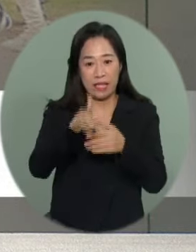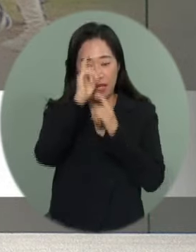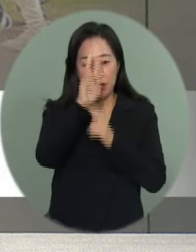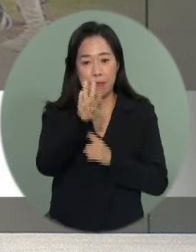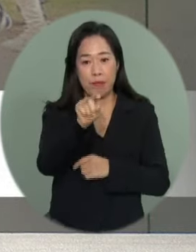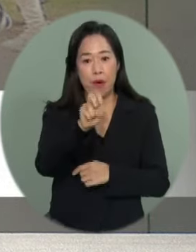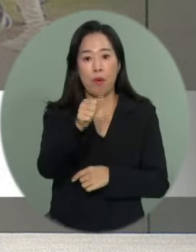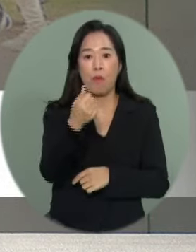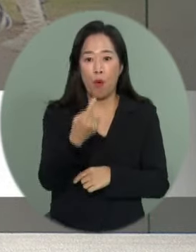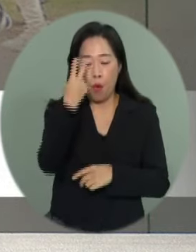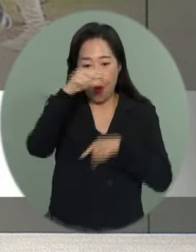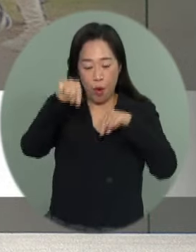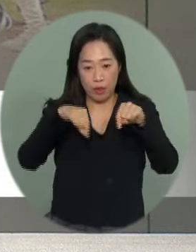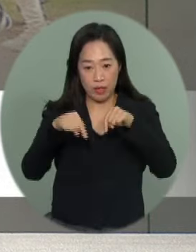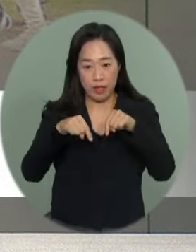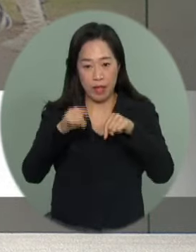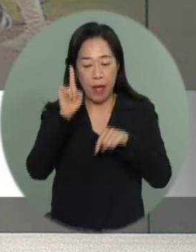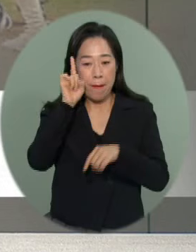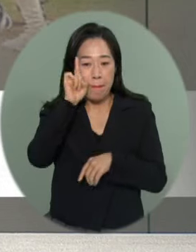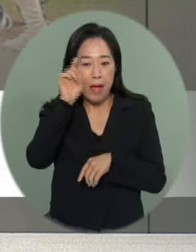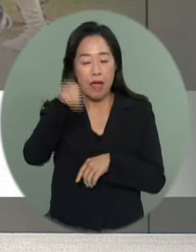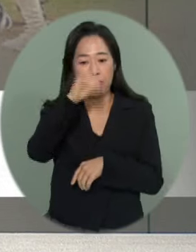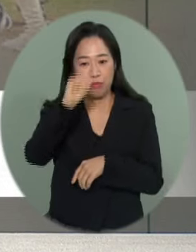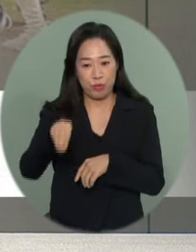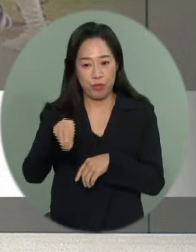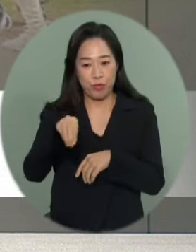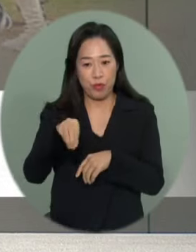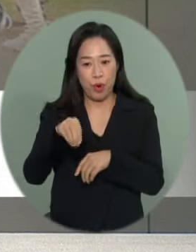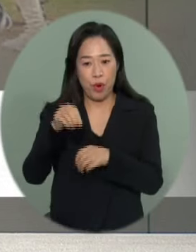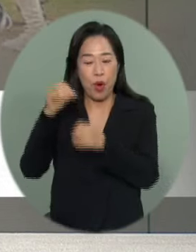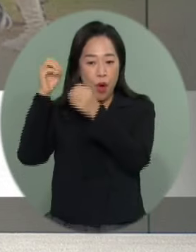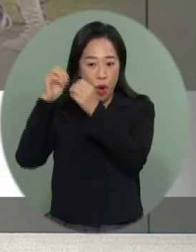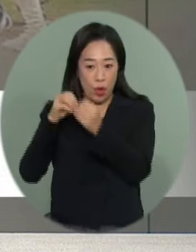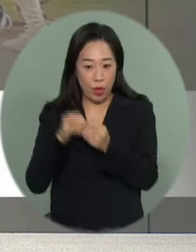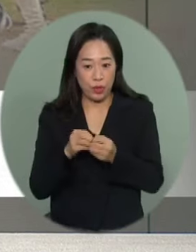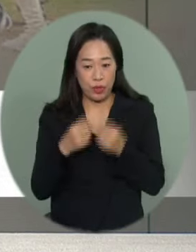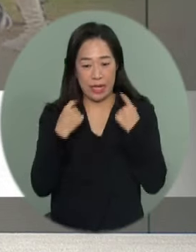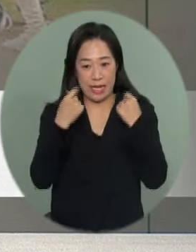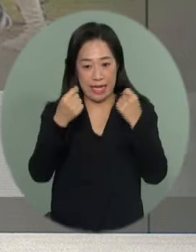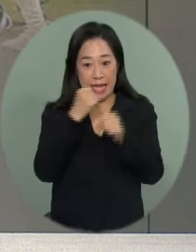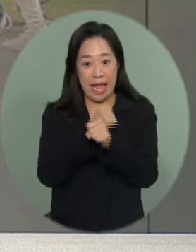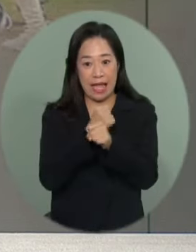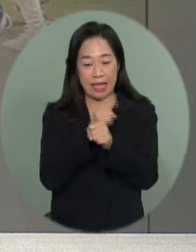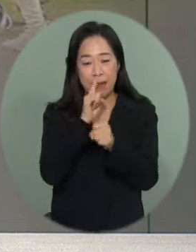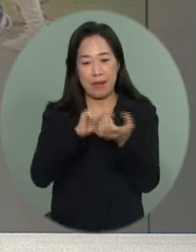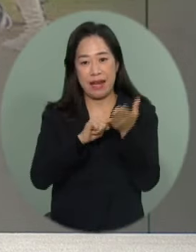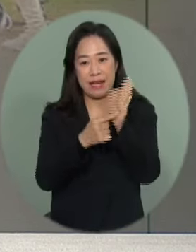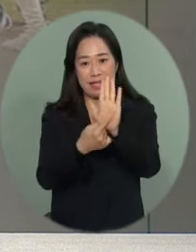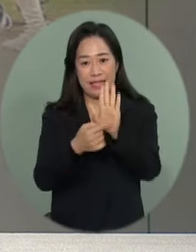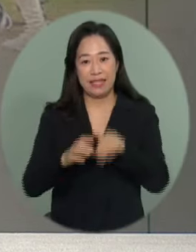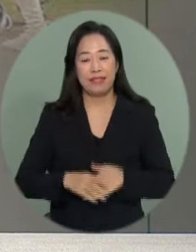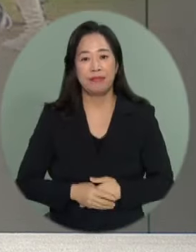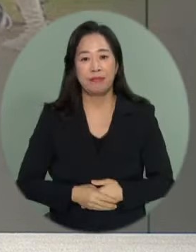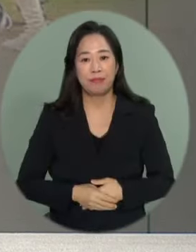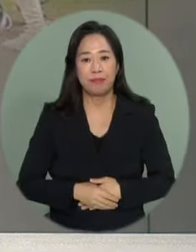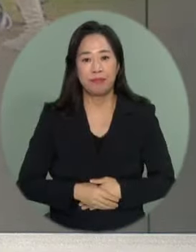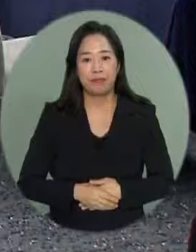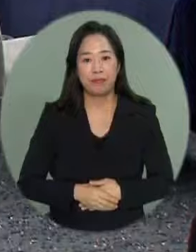감독은 한국 시리즈 100% 우승 신화를 이어가겠다고 출사표를 던졌습니다. 한신구 기자가 보도합니다.